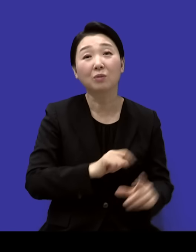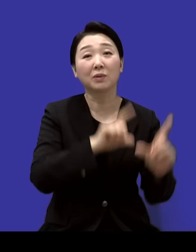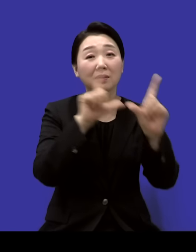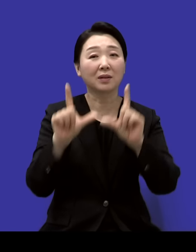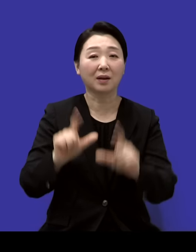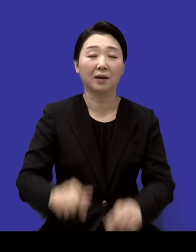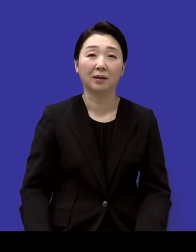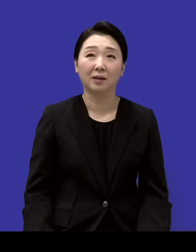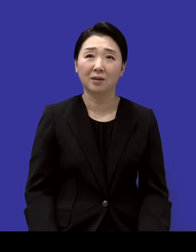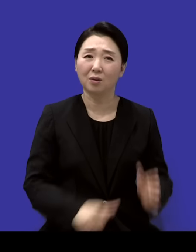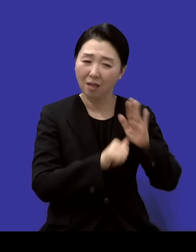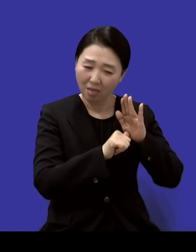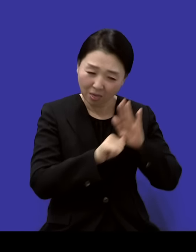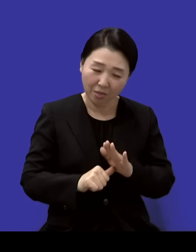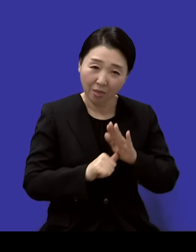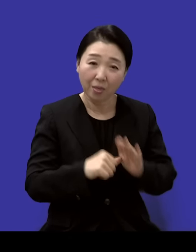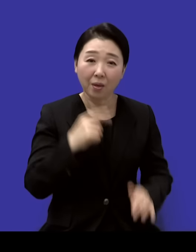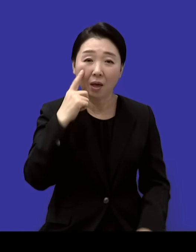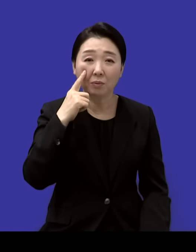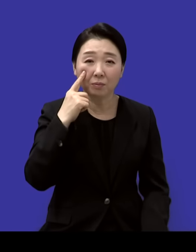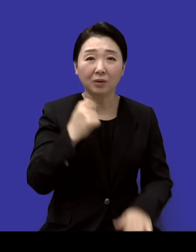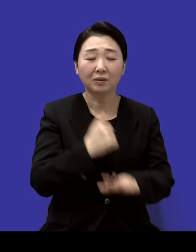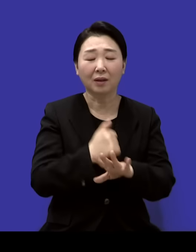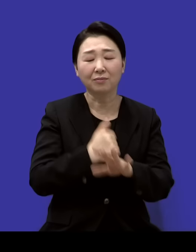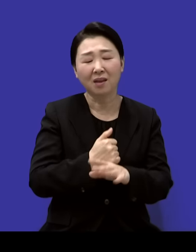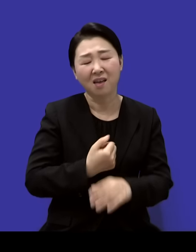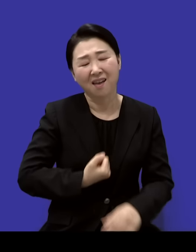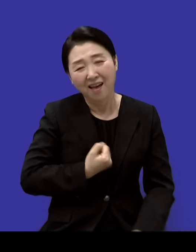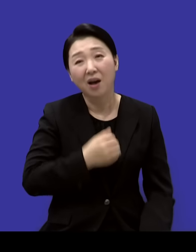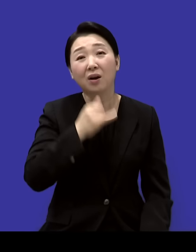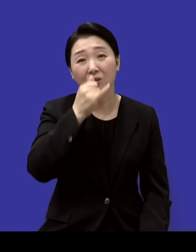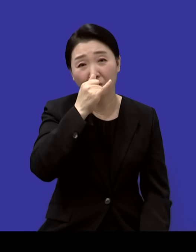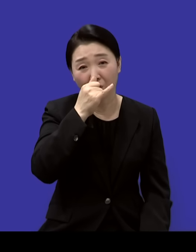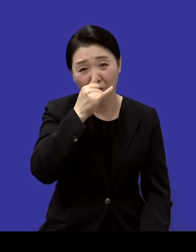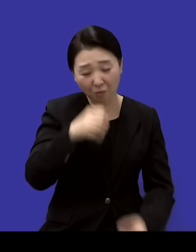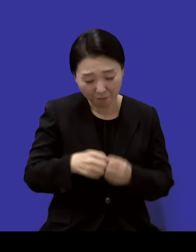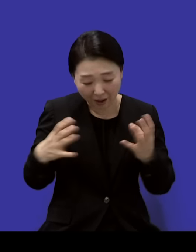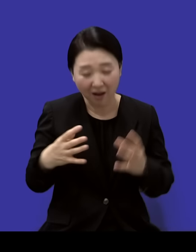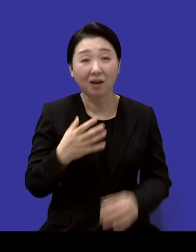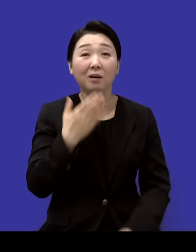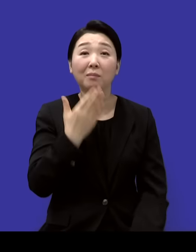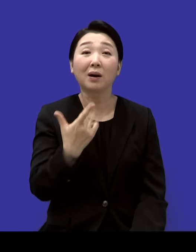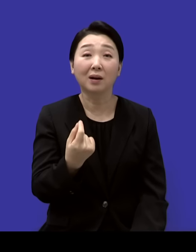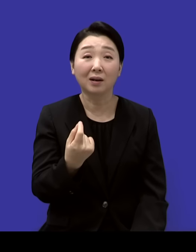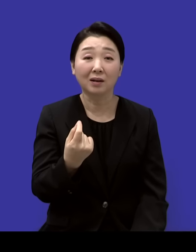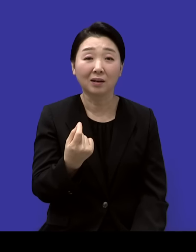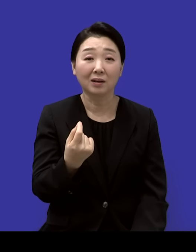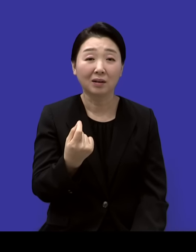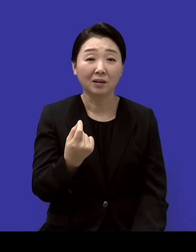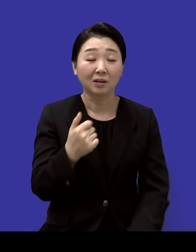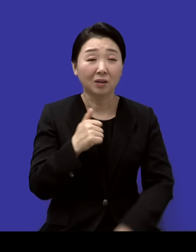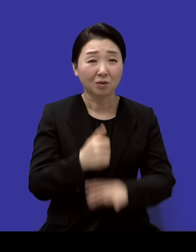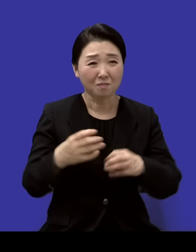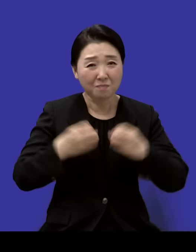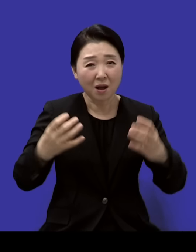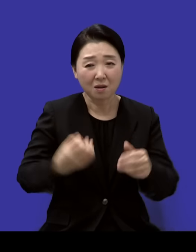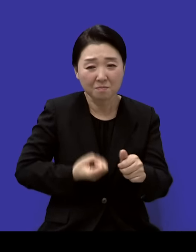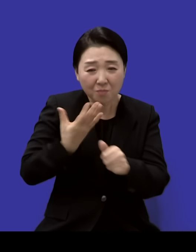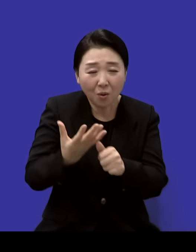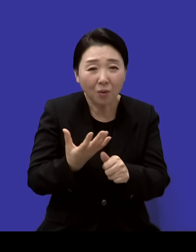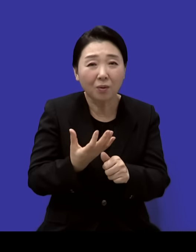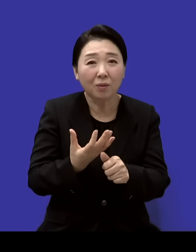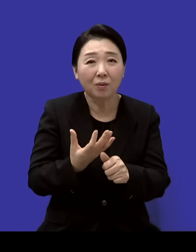이렇게 억누르다 보면 이게 나중에 막 곪게 되고 어느 순간 또 터지게 터지죠. 되잖아요. 네네. 좀 맞아요. 그게 좀 이렇게 터지게 되거나